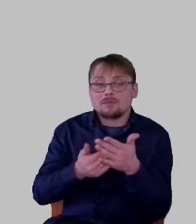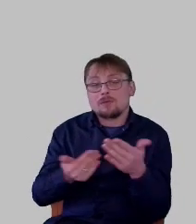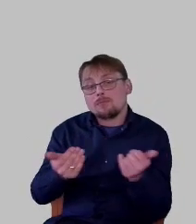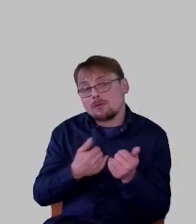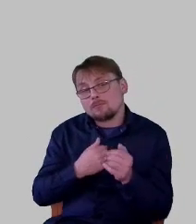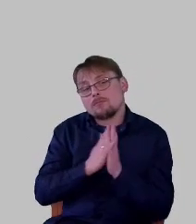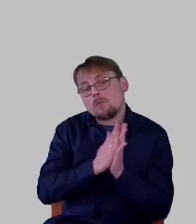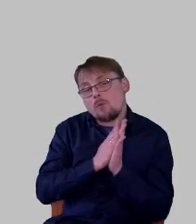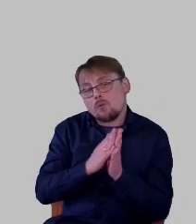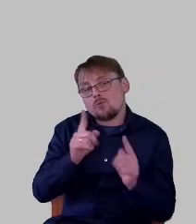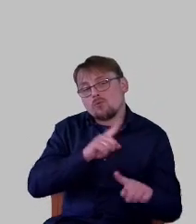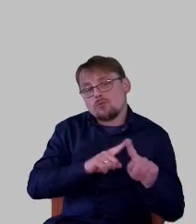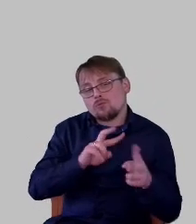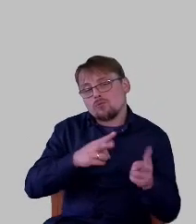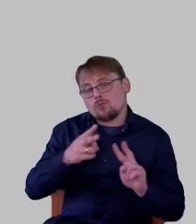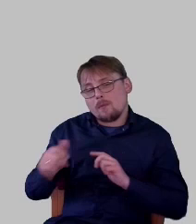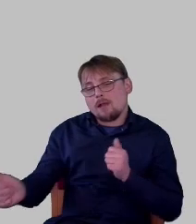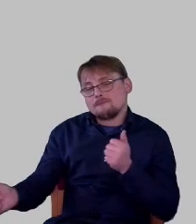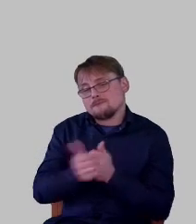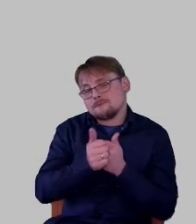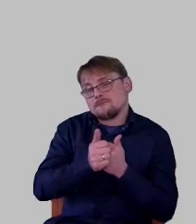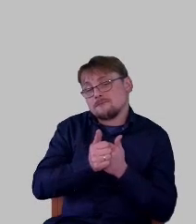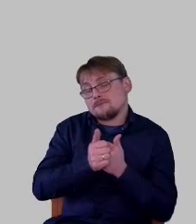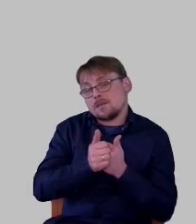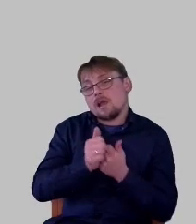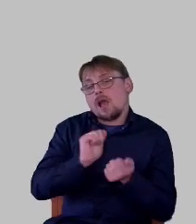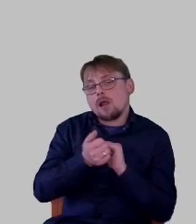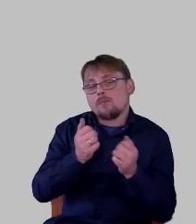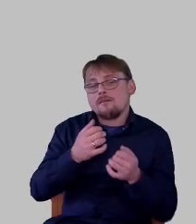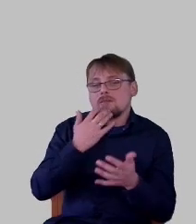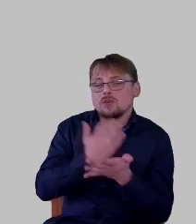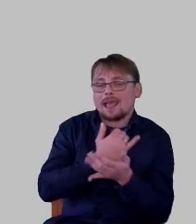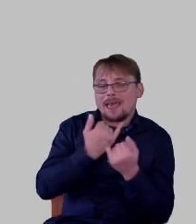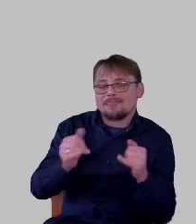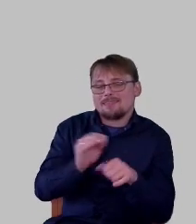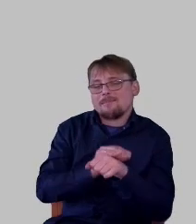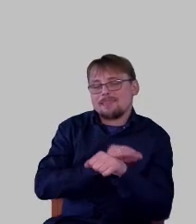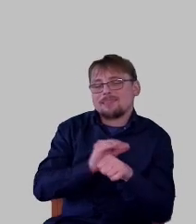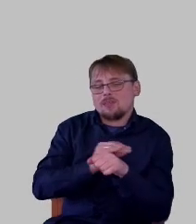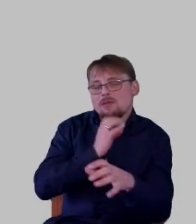czy wspomagających alternatywnych metod komunikowania się.